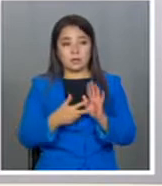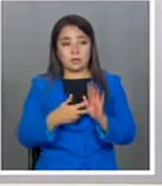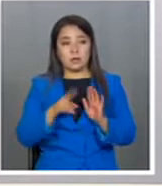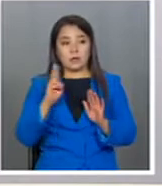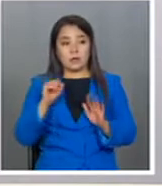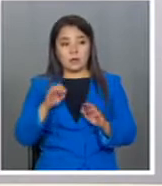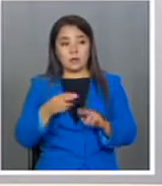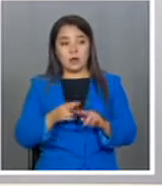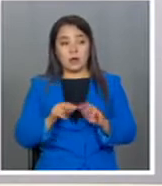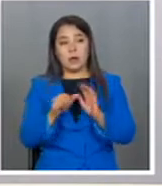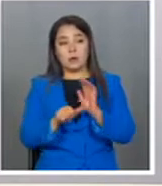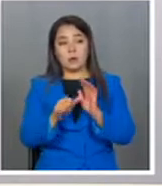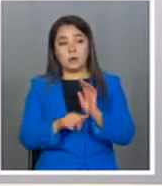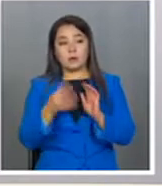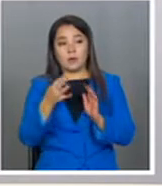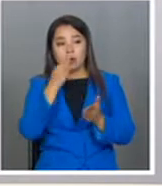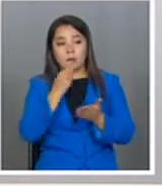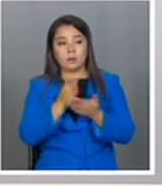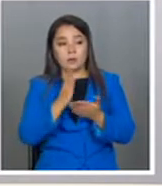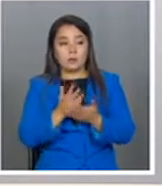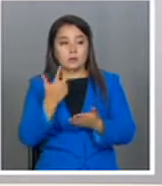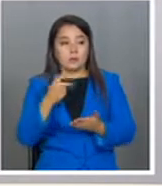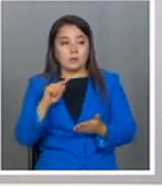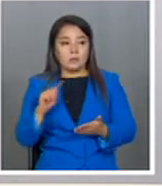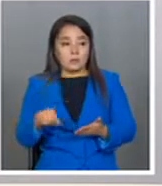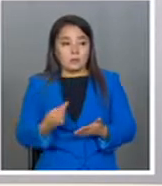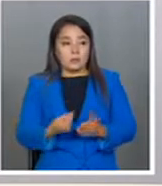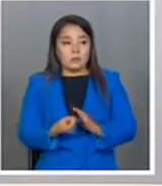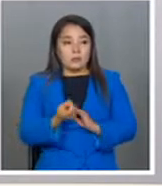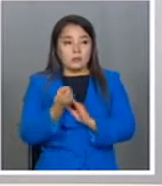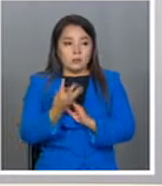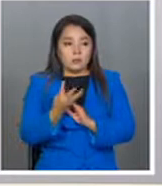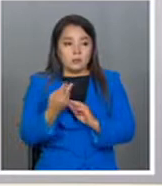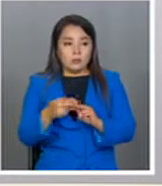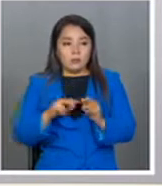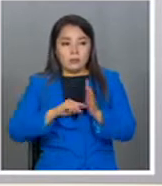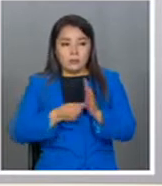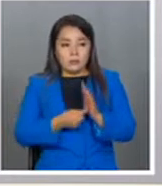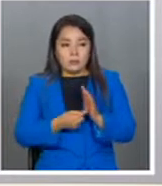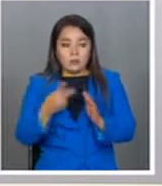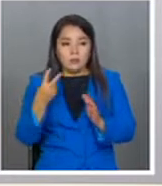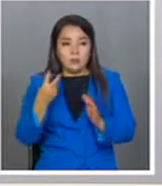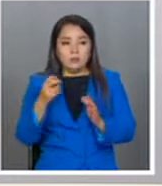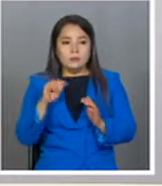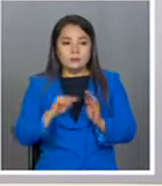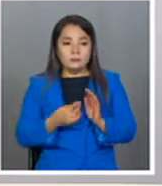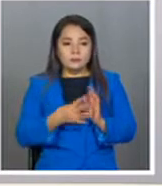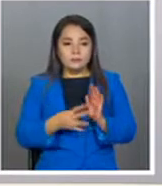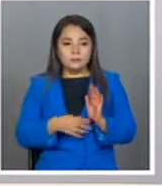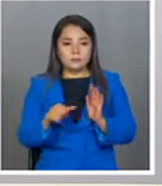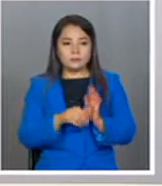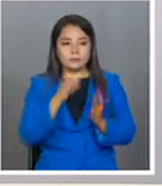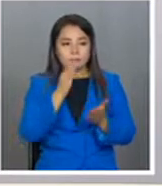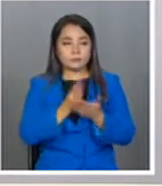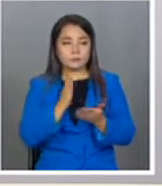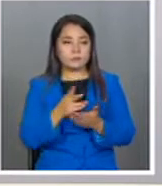ол 64-ті береді. Оны 3.14-ке көбейтіп, біз 200.196 деген сан аламыз. Демек,